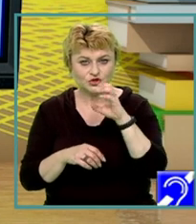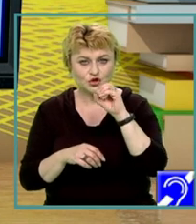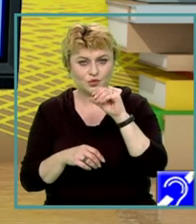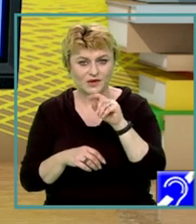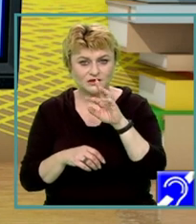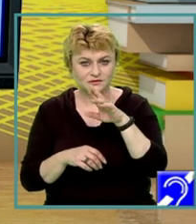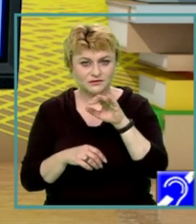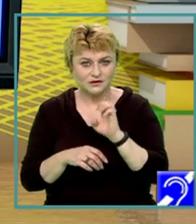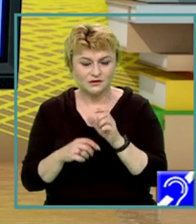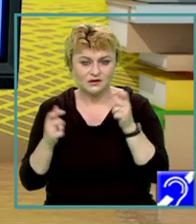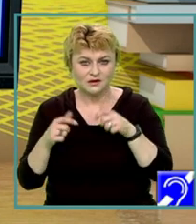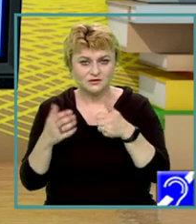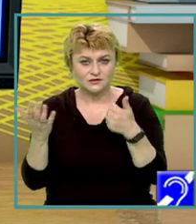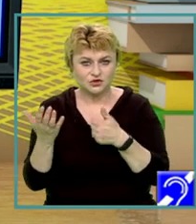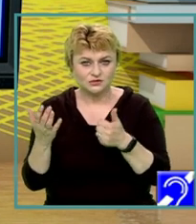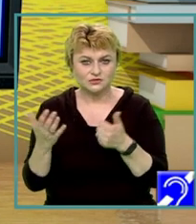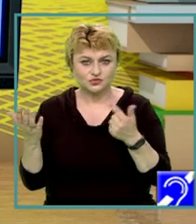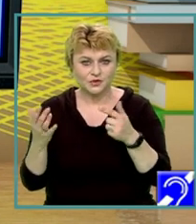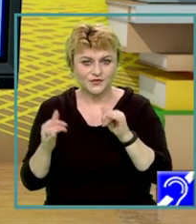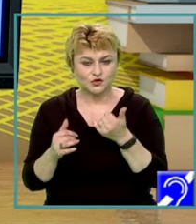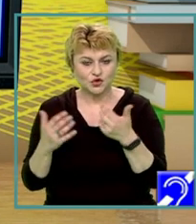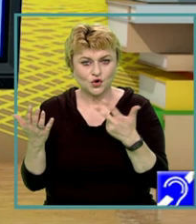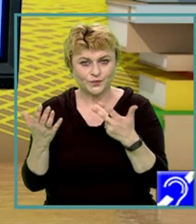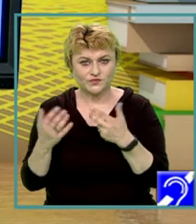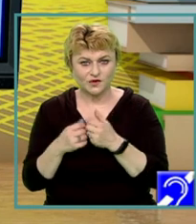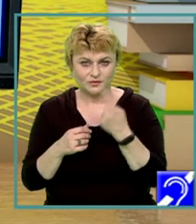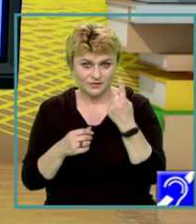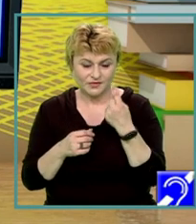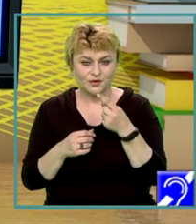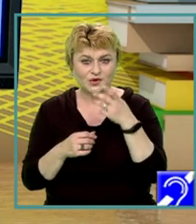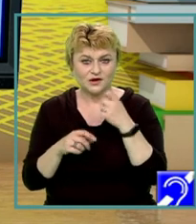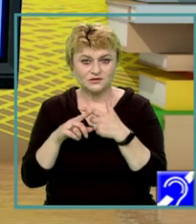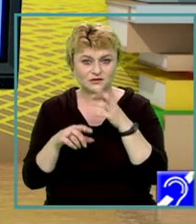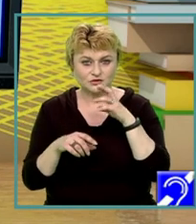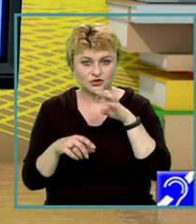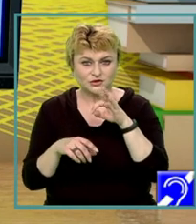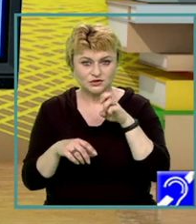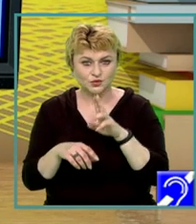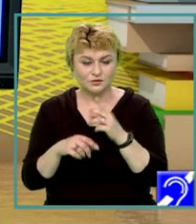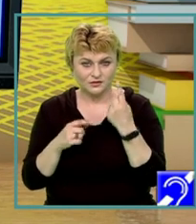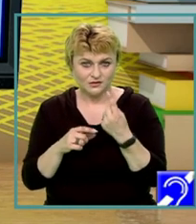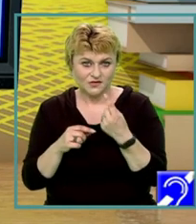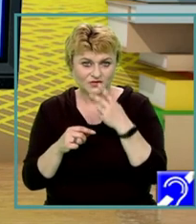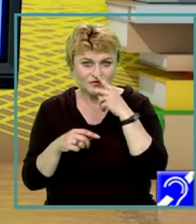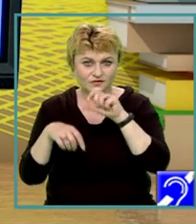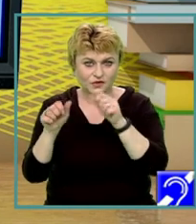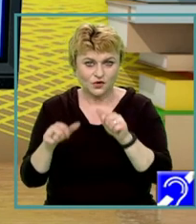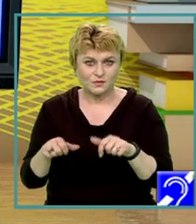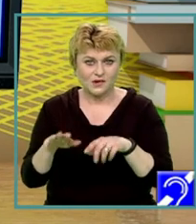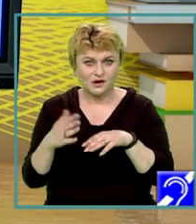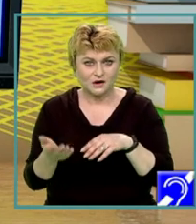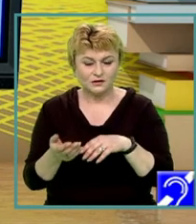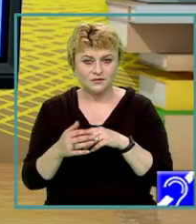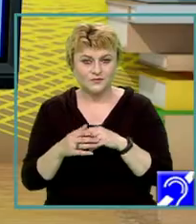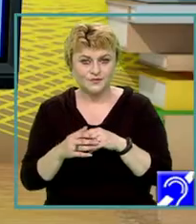a șasea a șaptea și a opta primul exercițiu În figura alăturată sunt reprezentate punctele